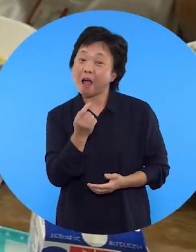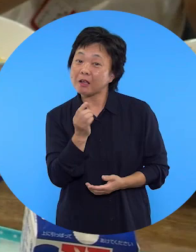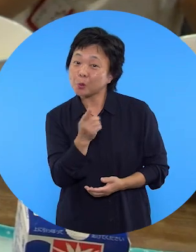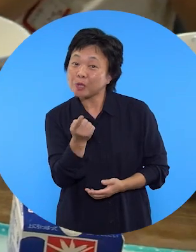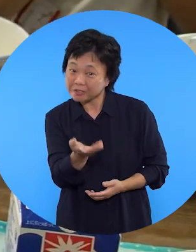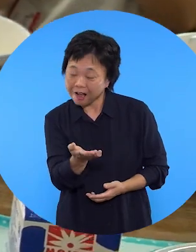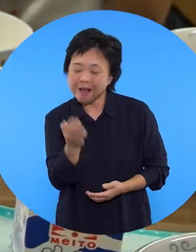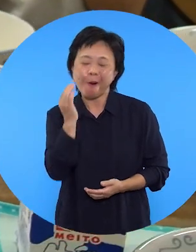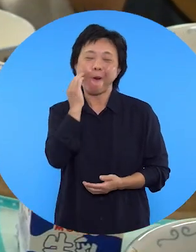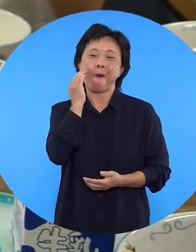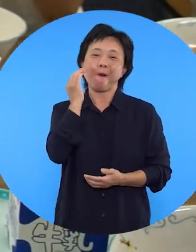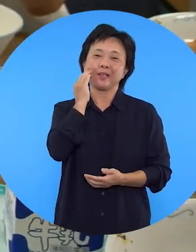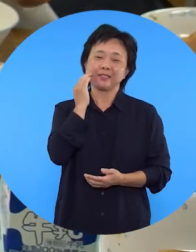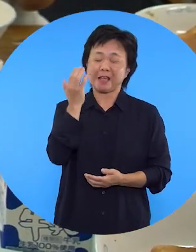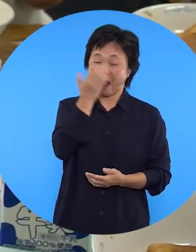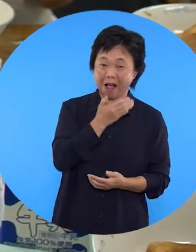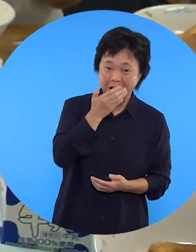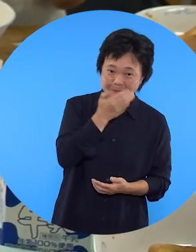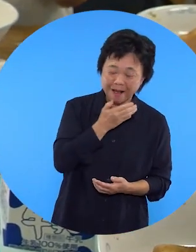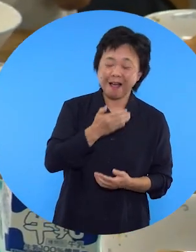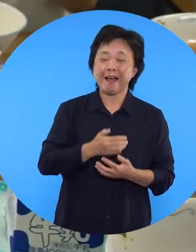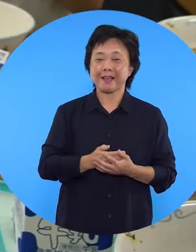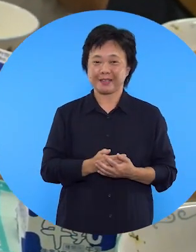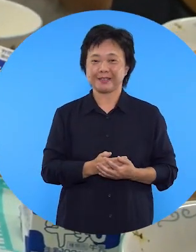お味は萌えー